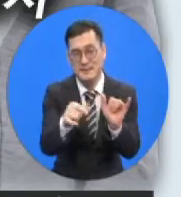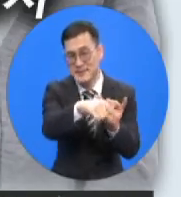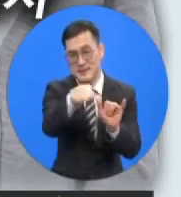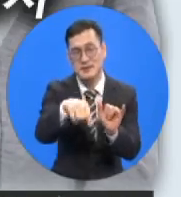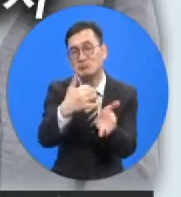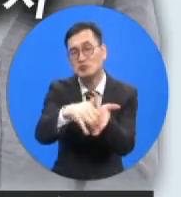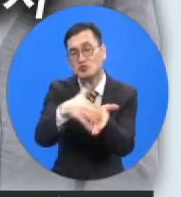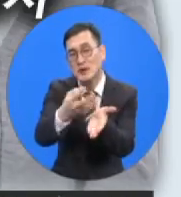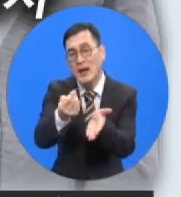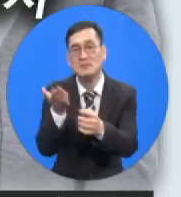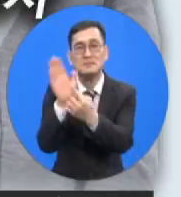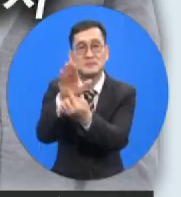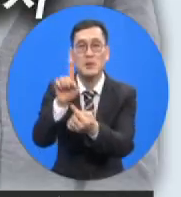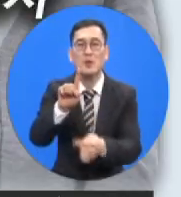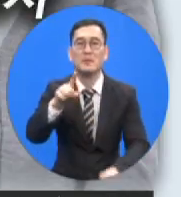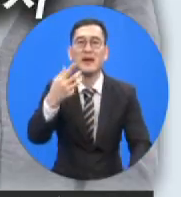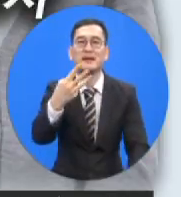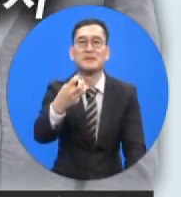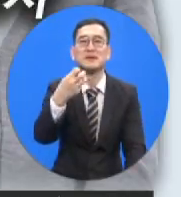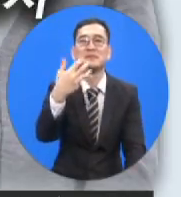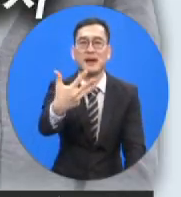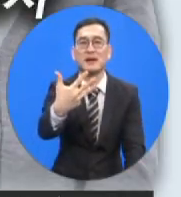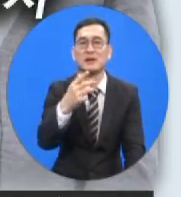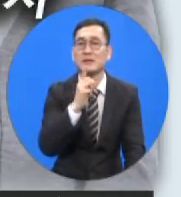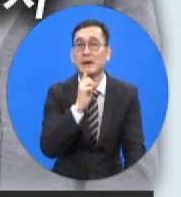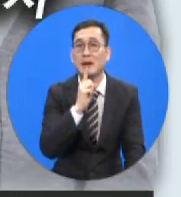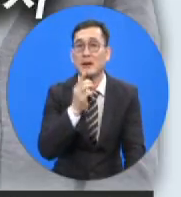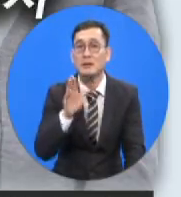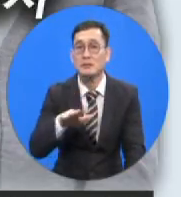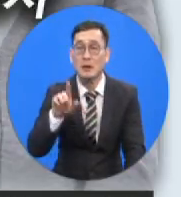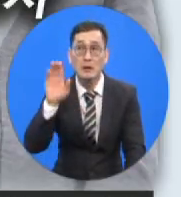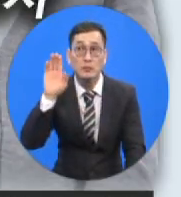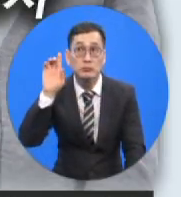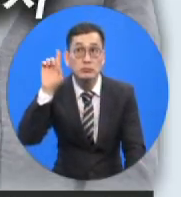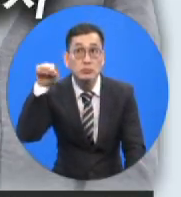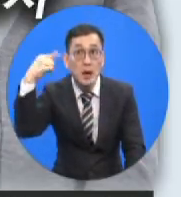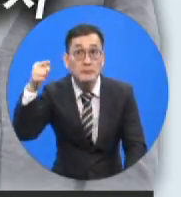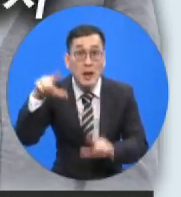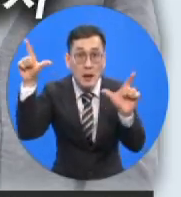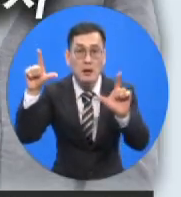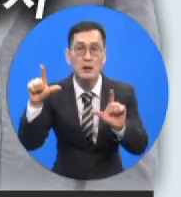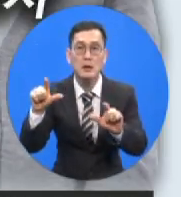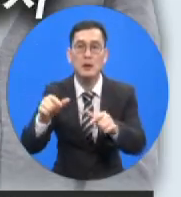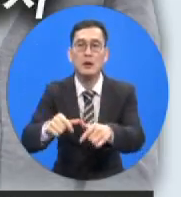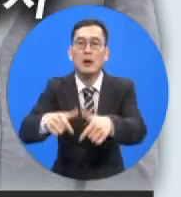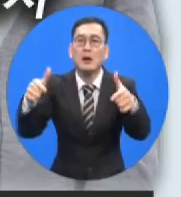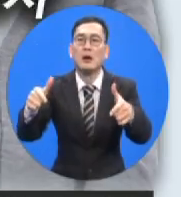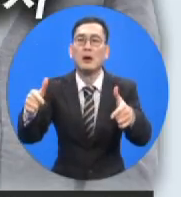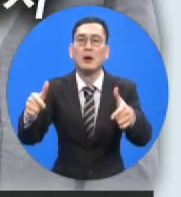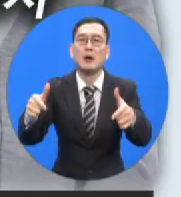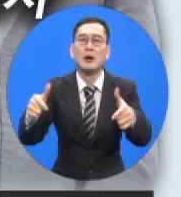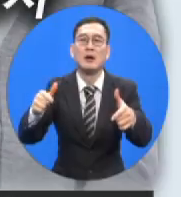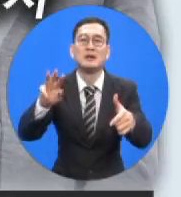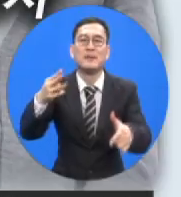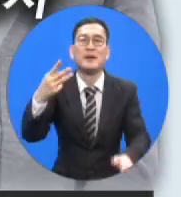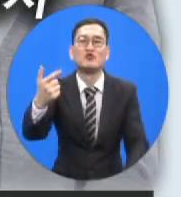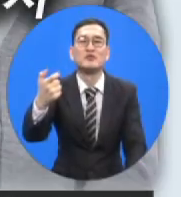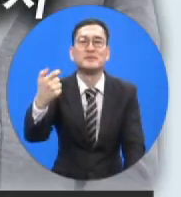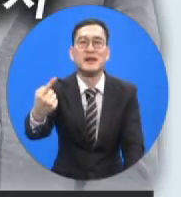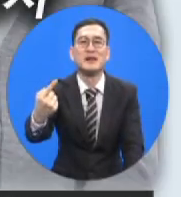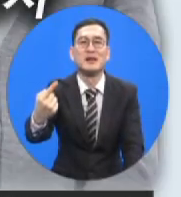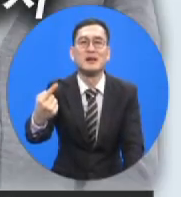발표한 접촉자는 138명. 그런데 하루 만에 361명으로 정정이 됐는데 오늘 다시